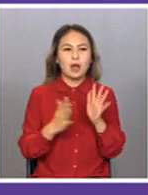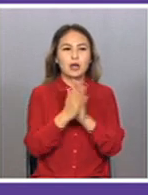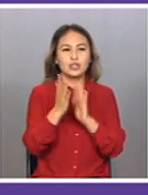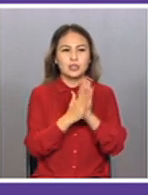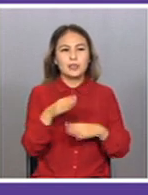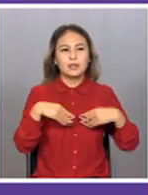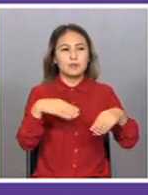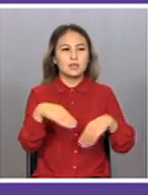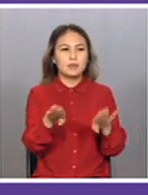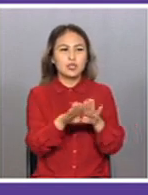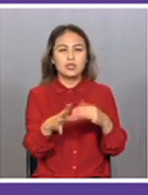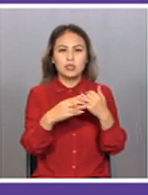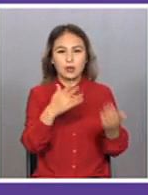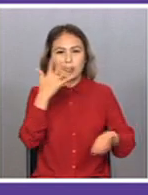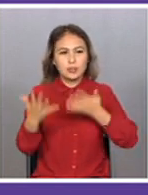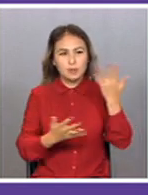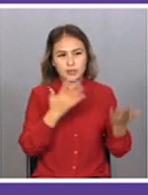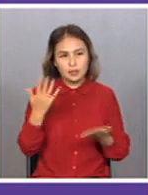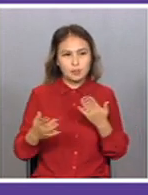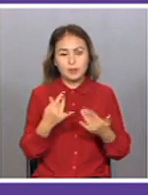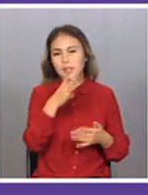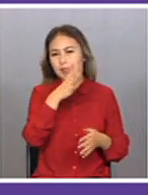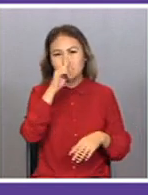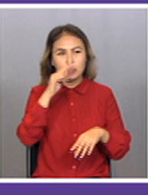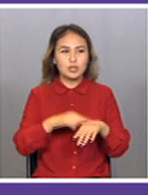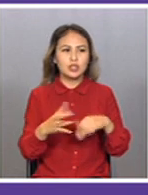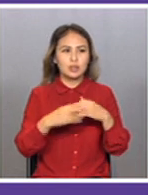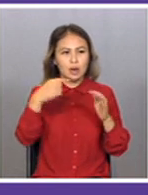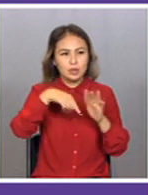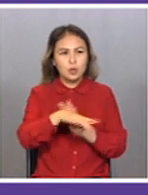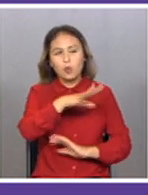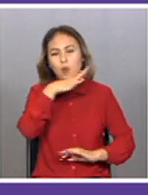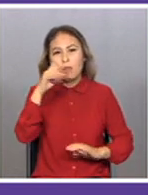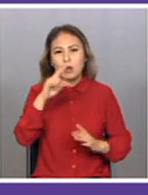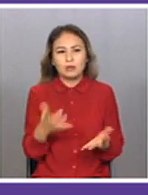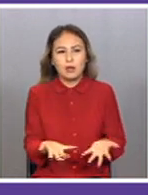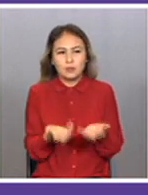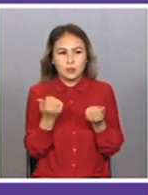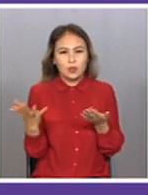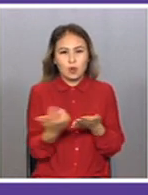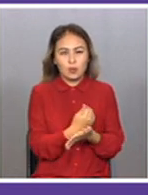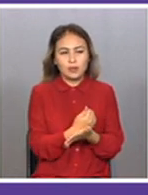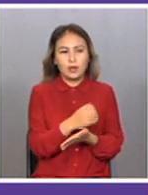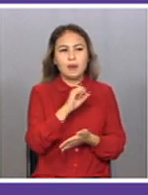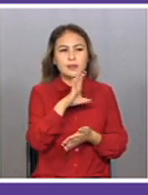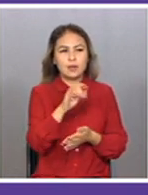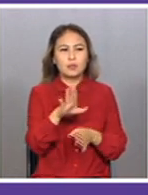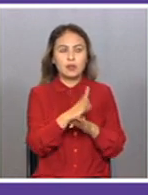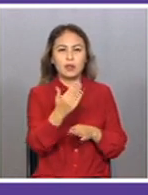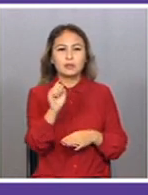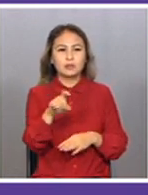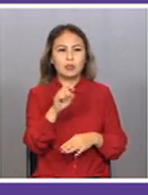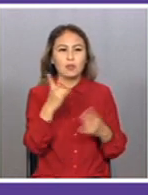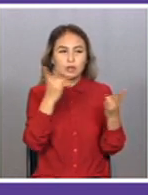егеміз деп жерді қаза бастайды. Бір кезде жердің астынан көп алтын тауып алады. Аңсар бұл